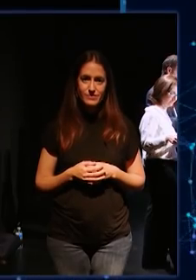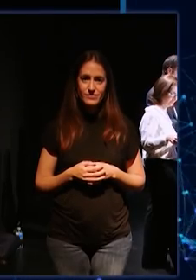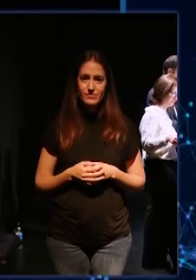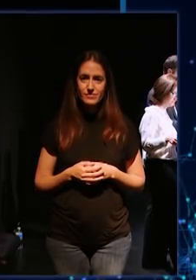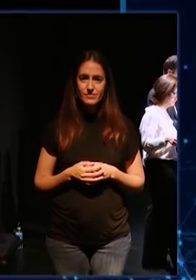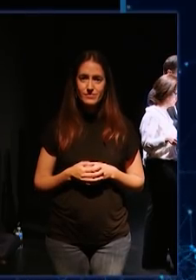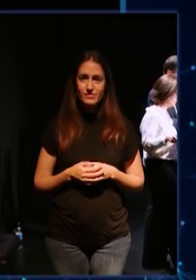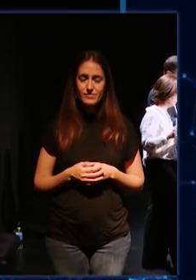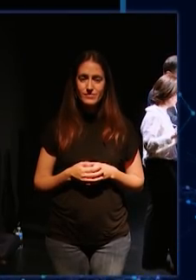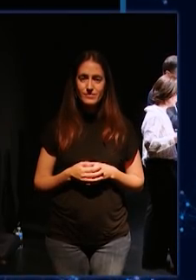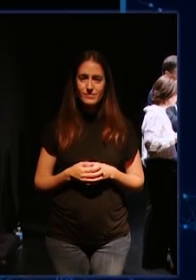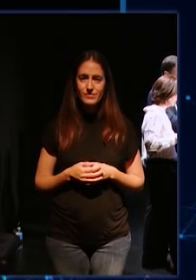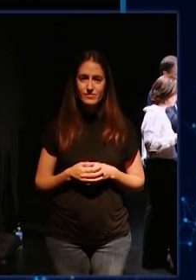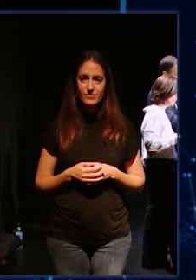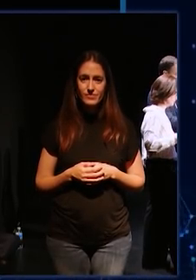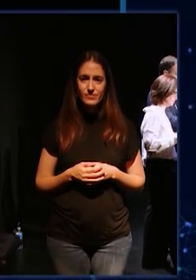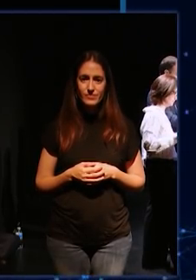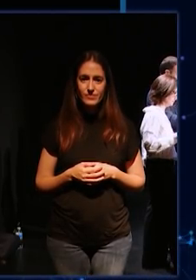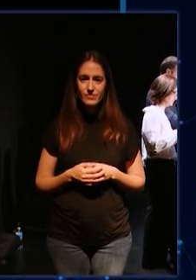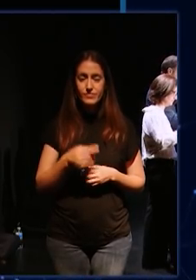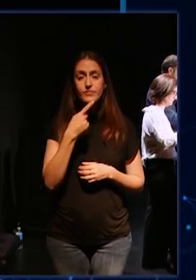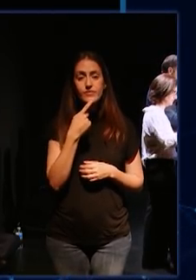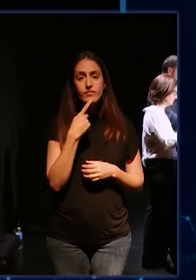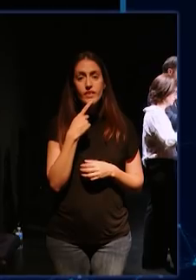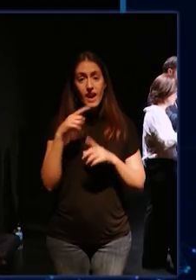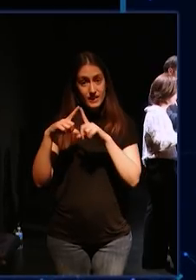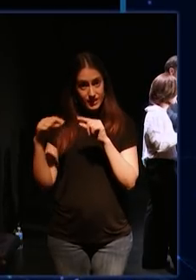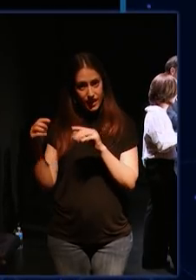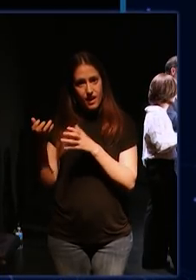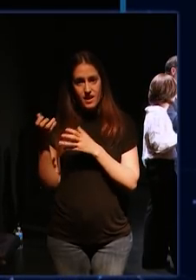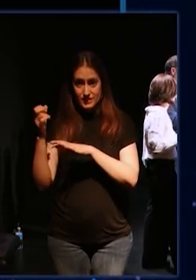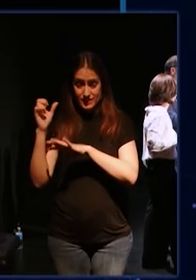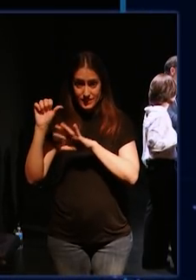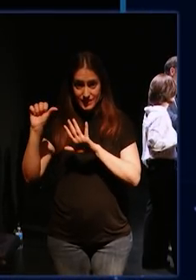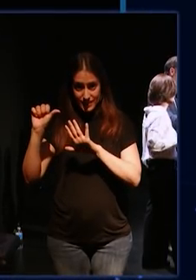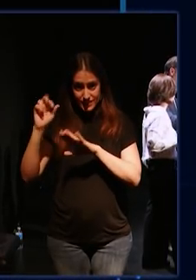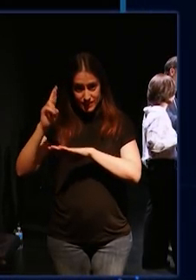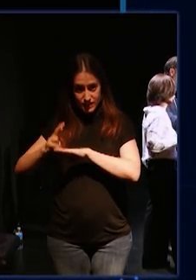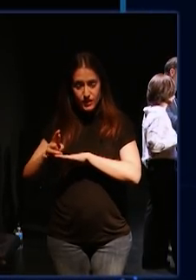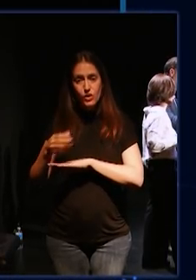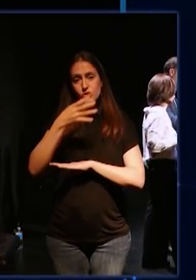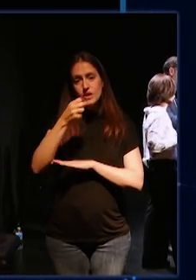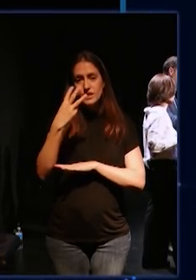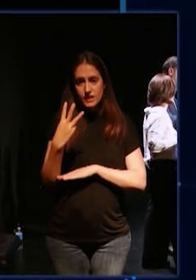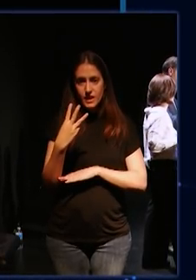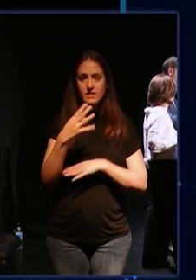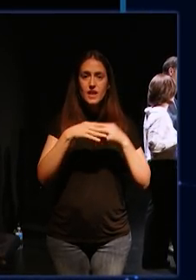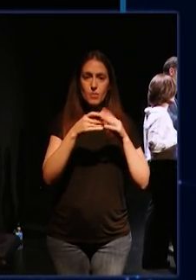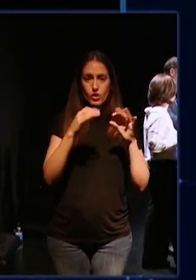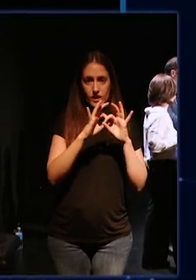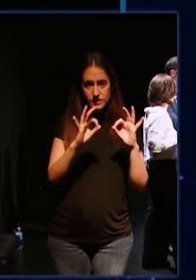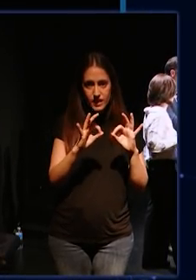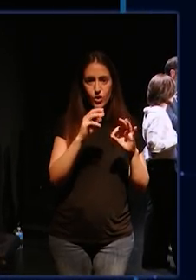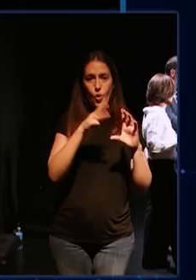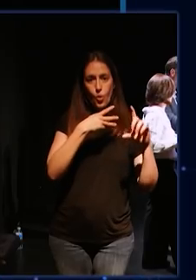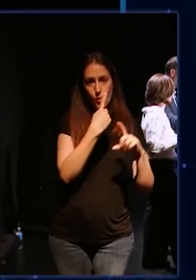A veure, tenim aquí. Diu que Esquerra guanya amb 6 regidors, Socialistes 3, Demòcrates 0, CUP